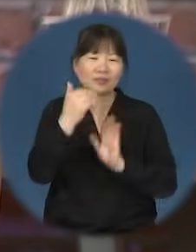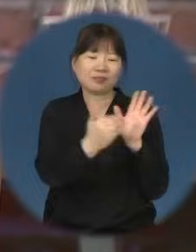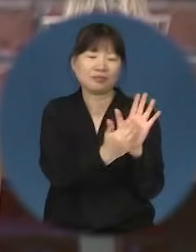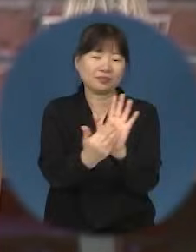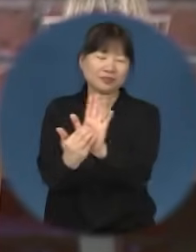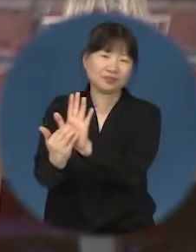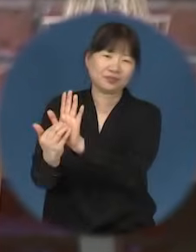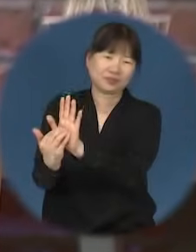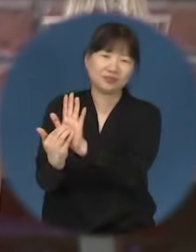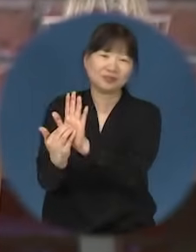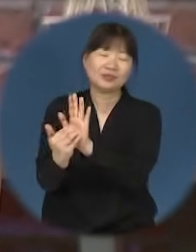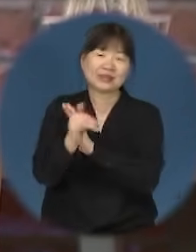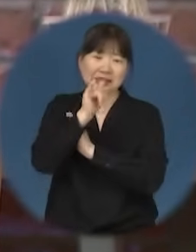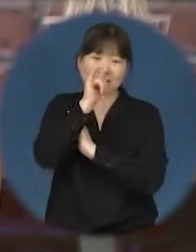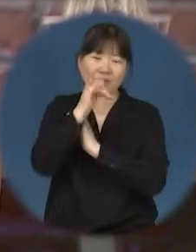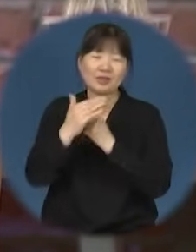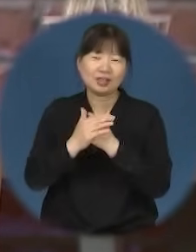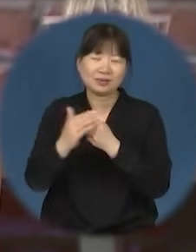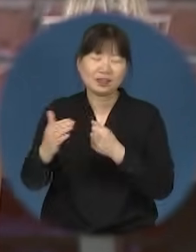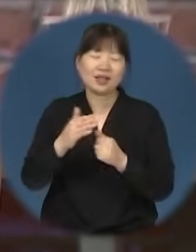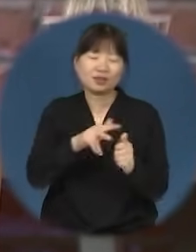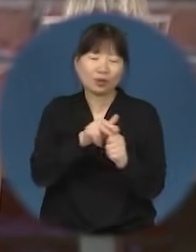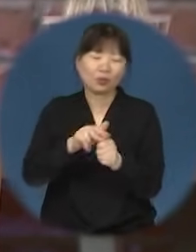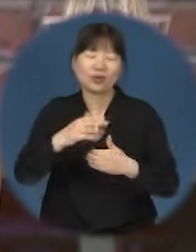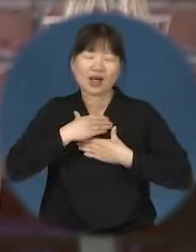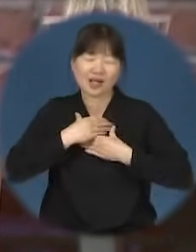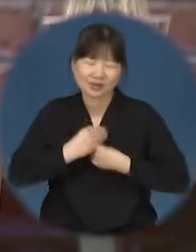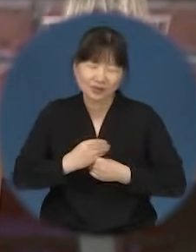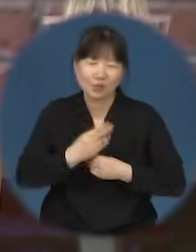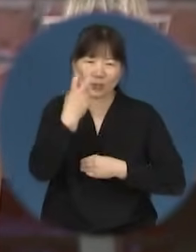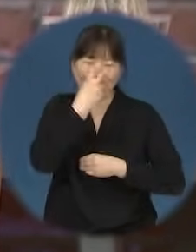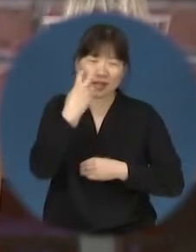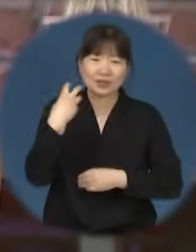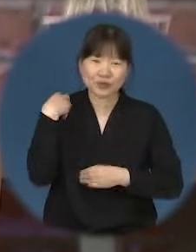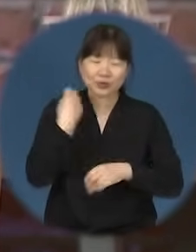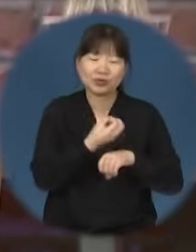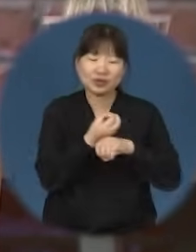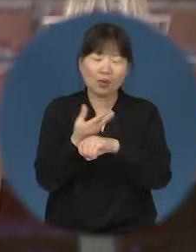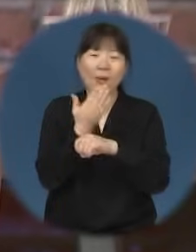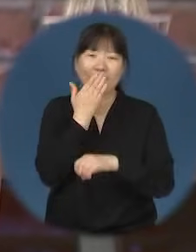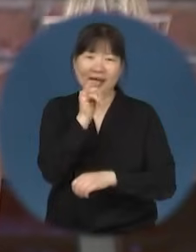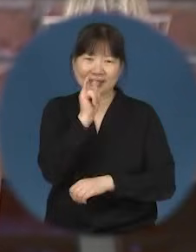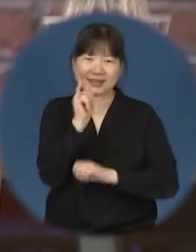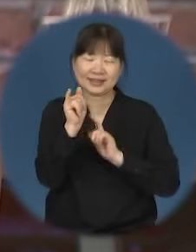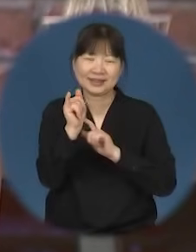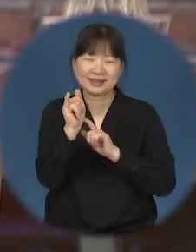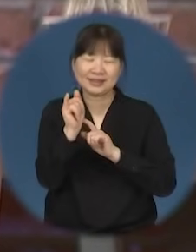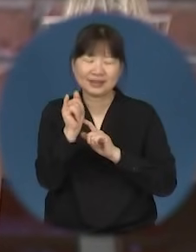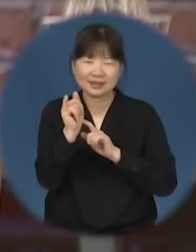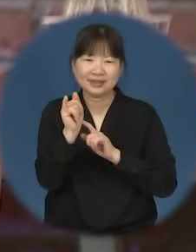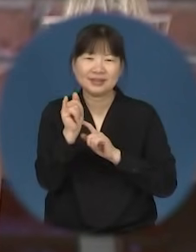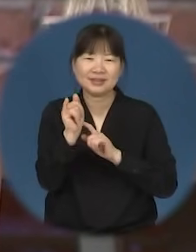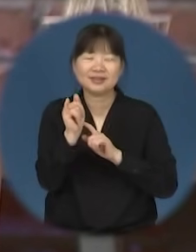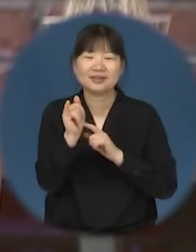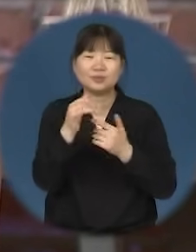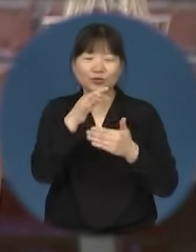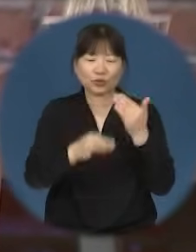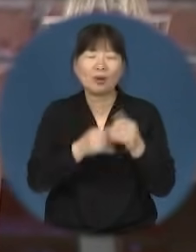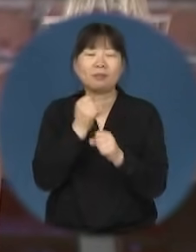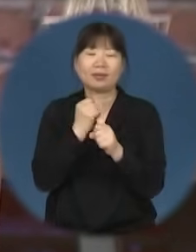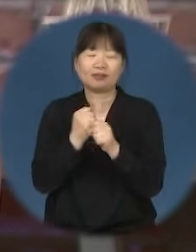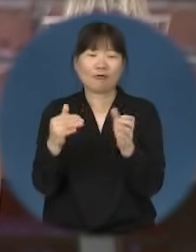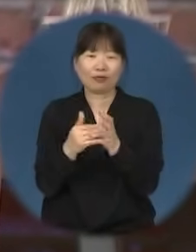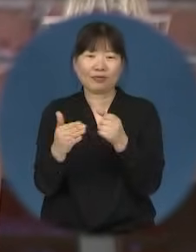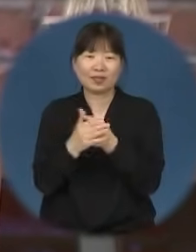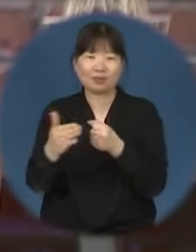안 되는 정보를 안전하게 관리하고 또 전달할 수 있는 예. 그런 시스템이 만들어지고